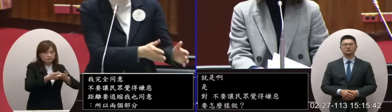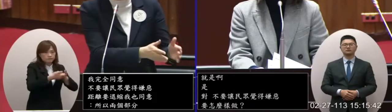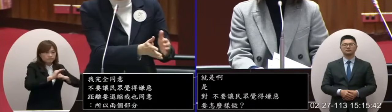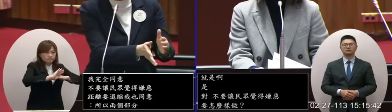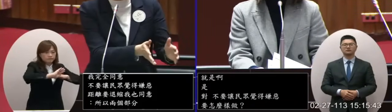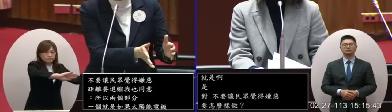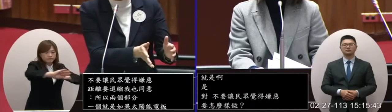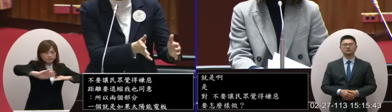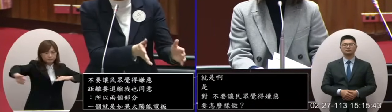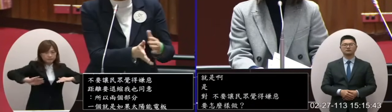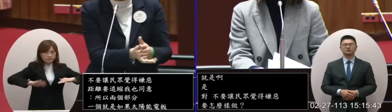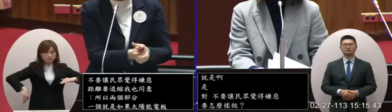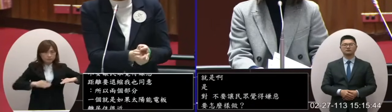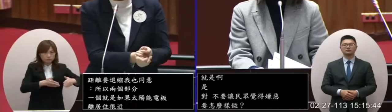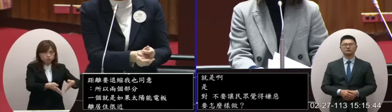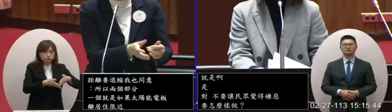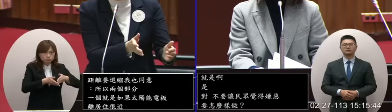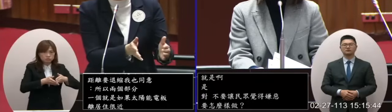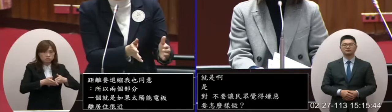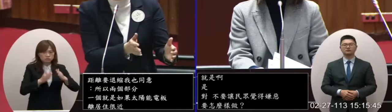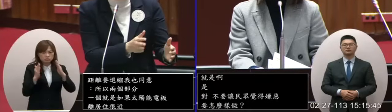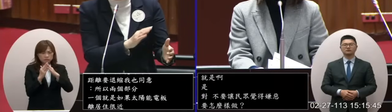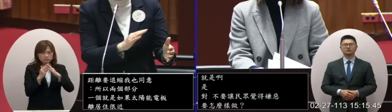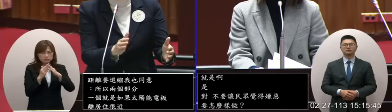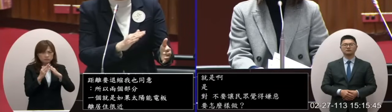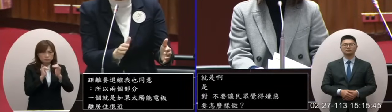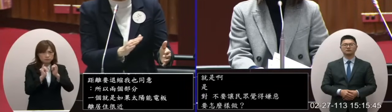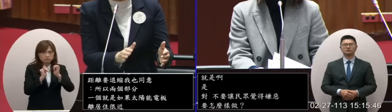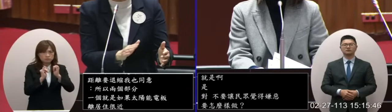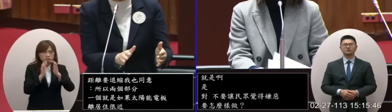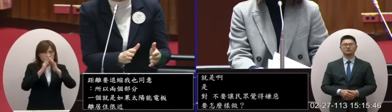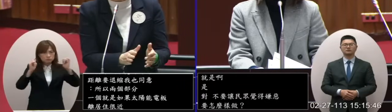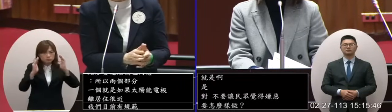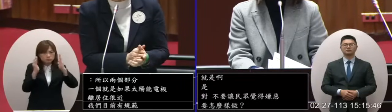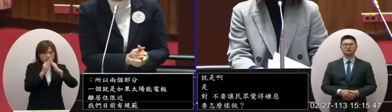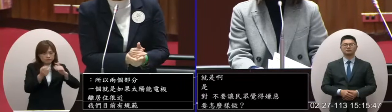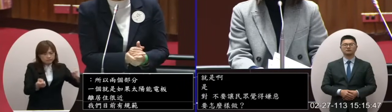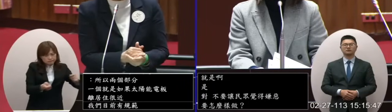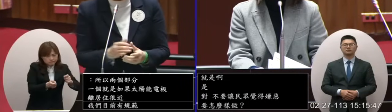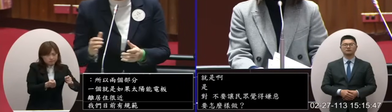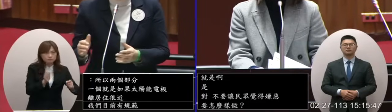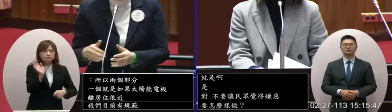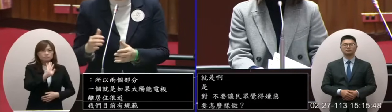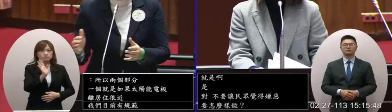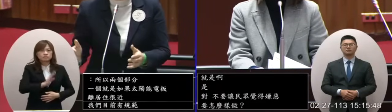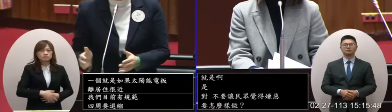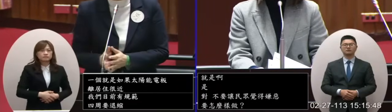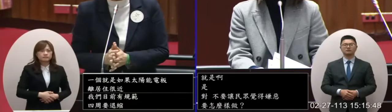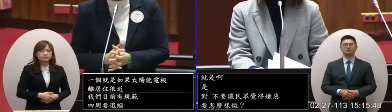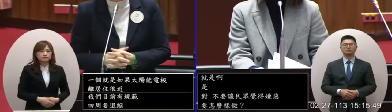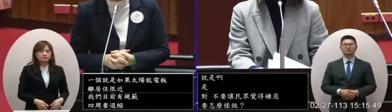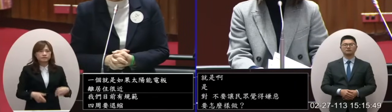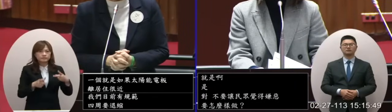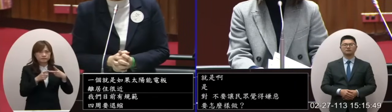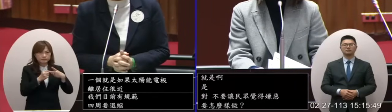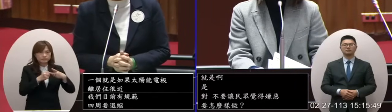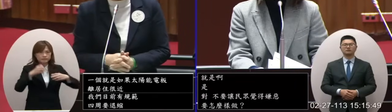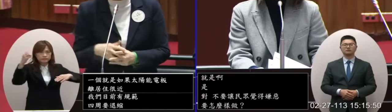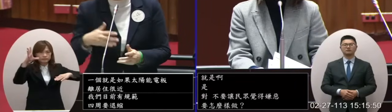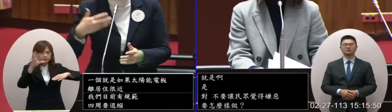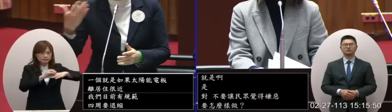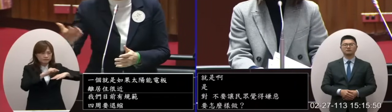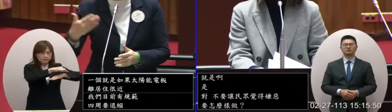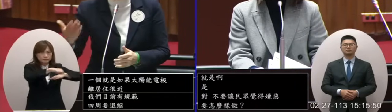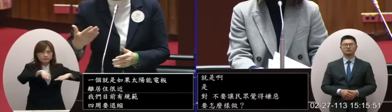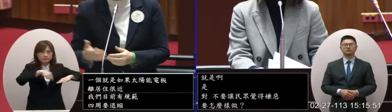成这个附近很接近居民的一个这个视野上的一个问题。那第二个太阳能面板的这